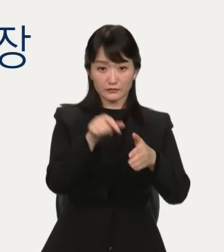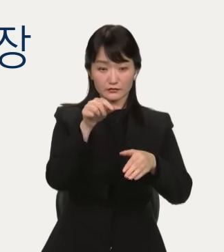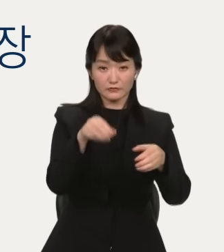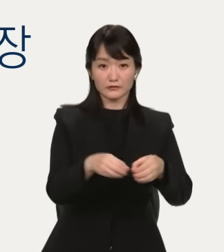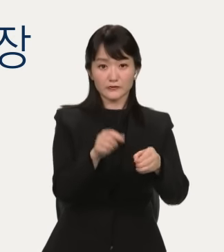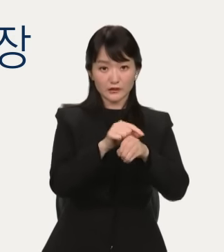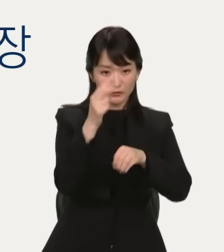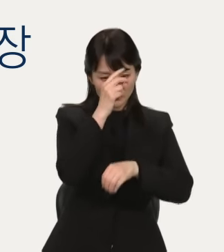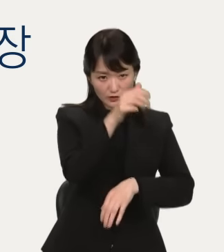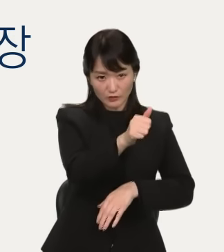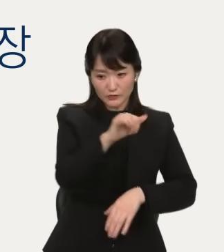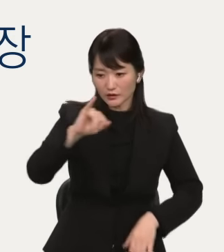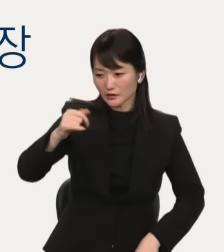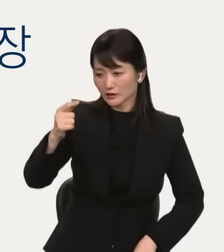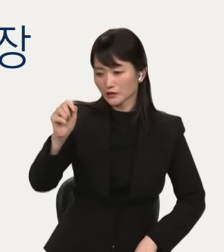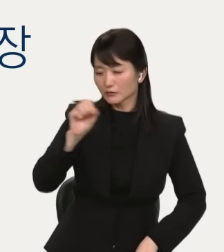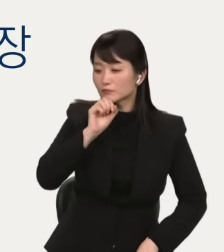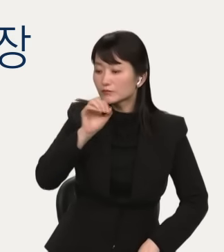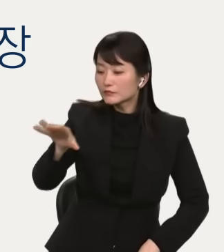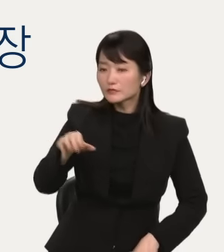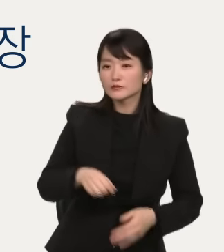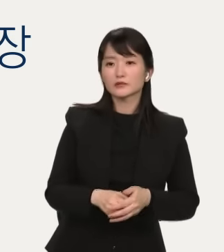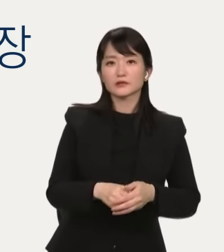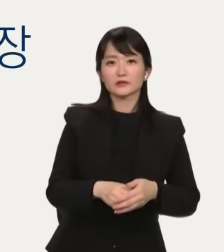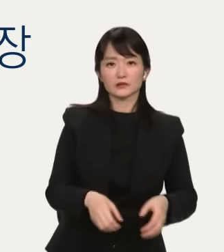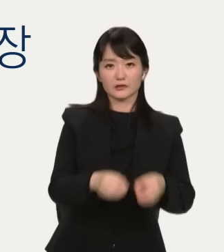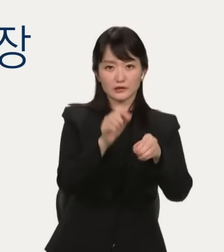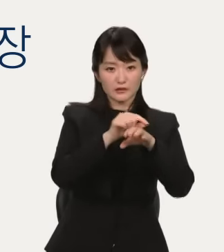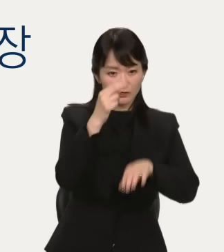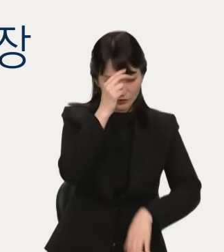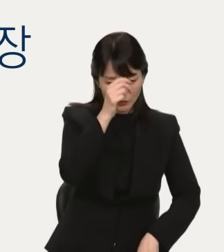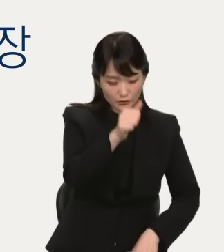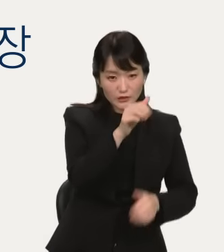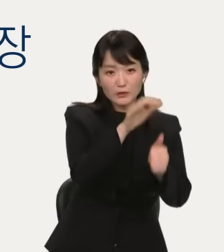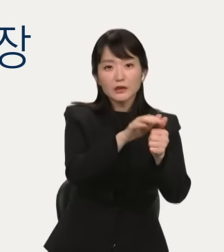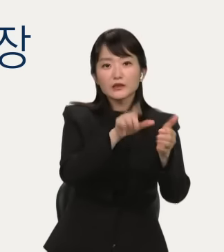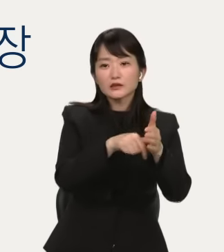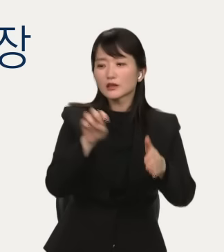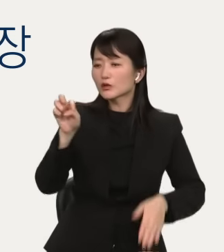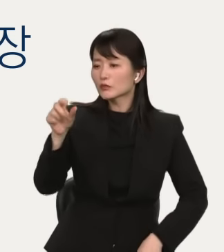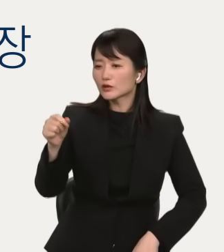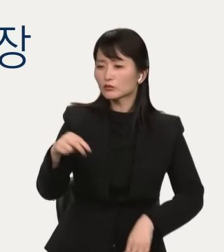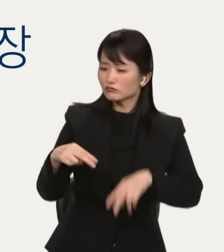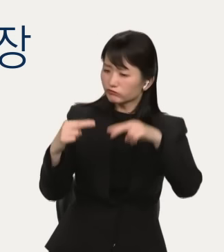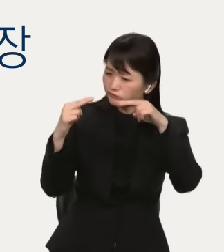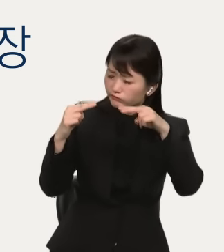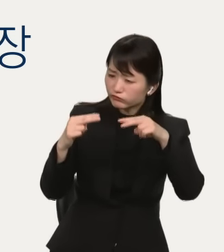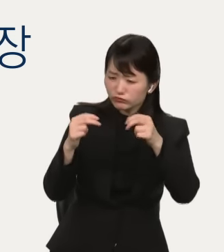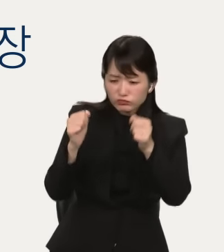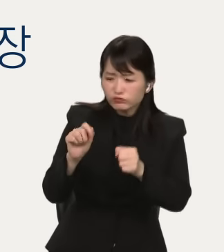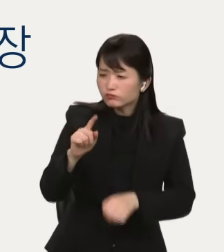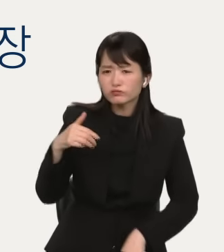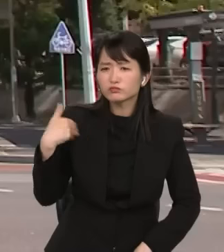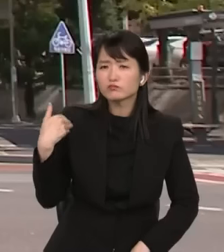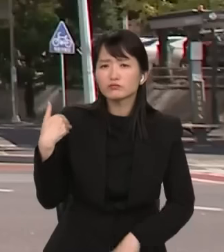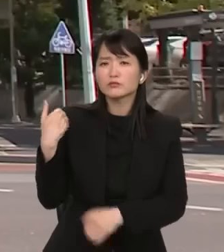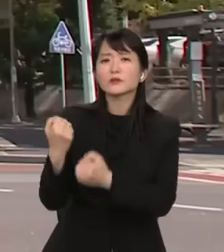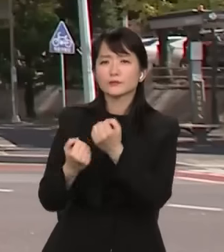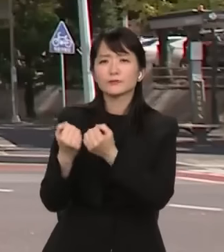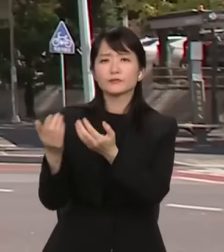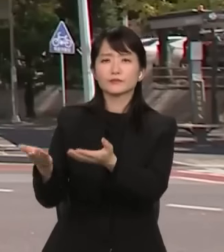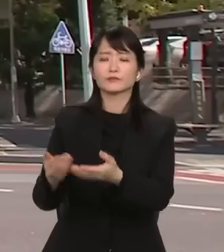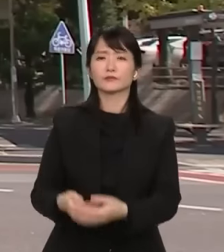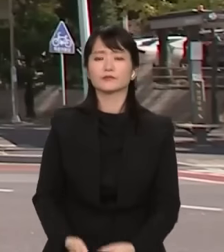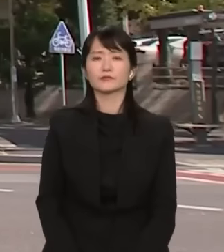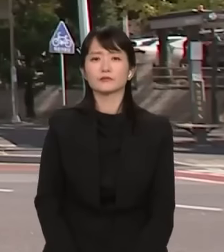JTBC에 창원지검장 시절 명태균이라는 사람을 알지도 보지도 존재하는지도 몰랐다고 설명했습니다. 약